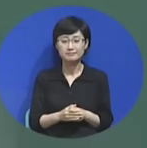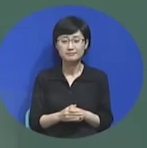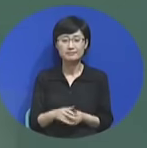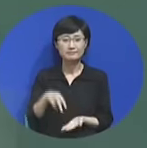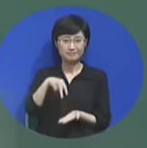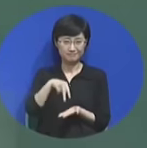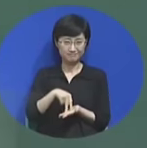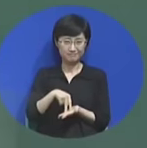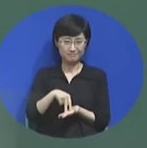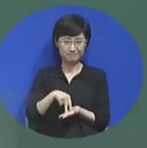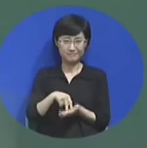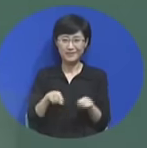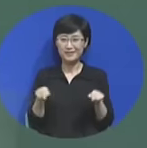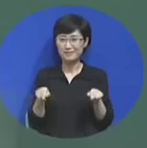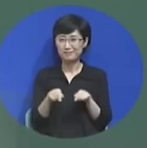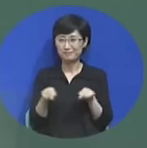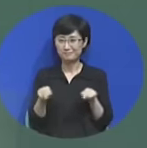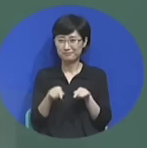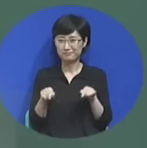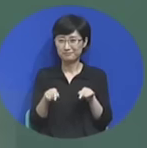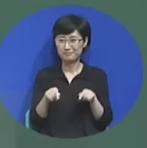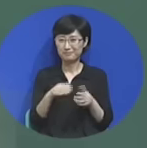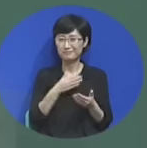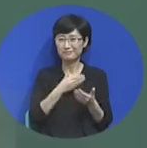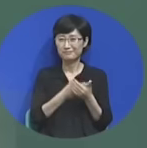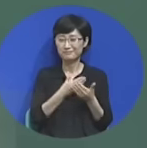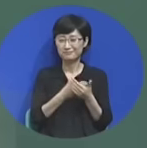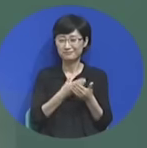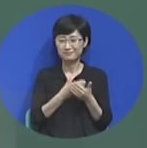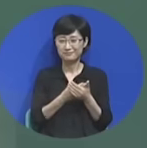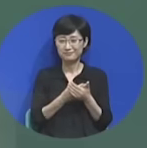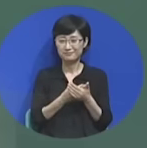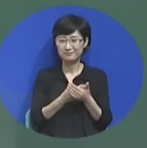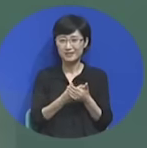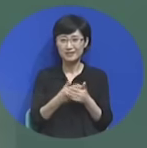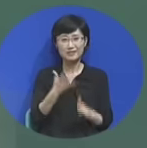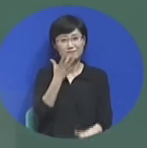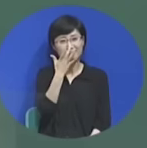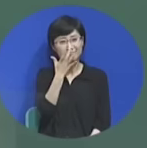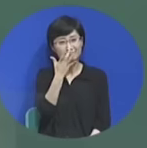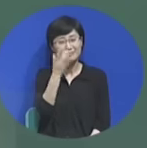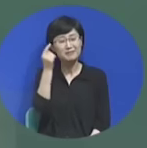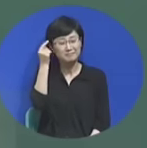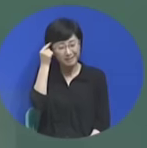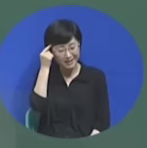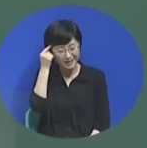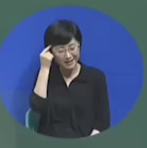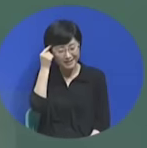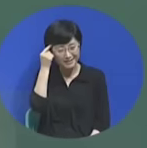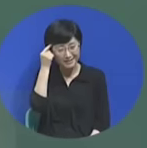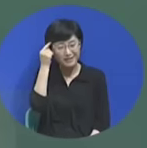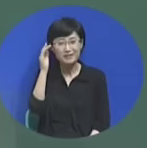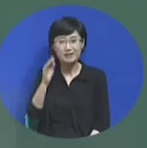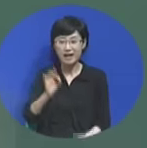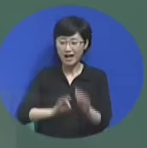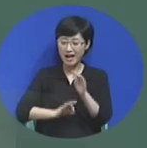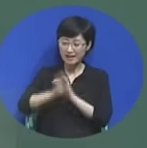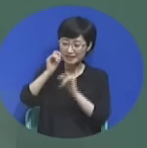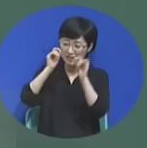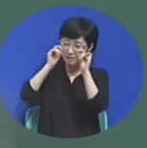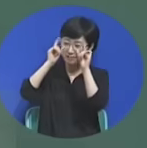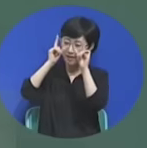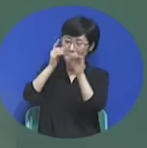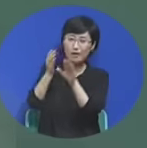참 떨리네요. 非常紧张. 예, 안 떨릴 줄 알았는데 아침에 눈